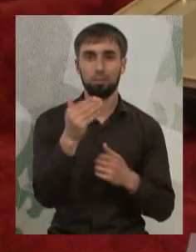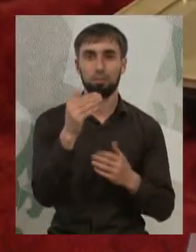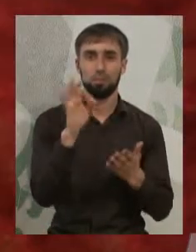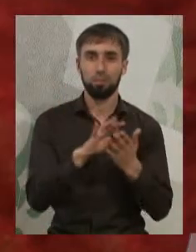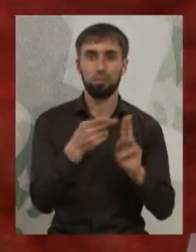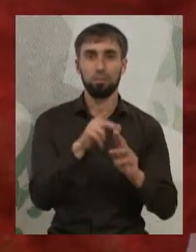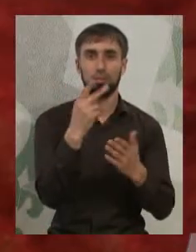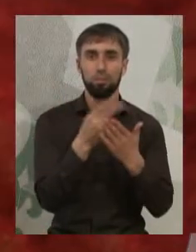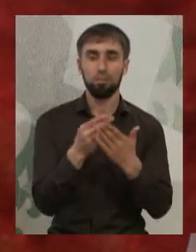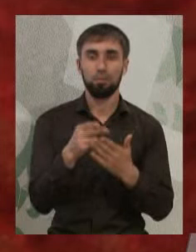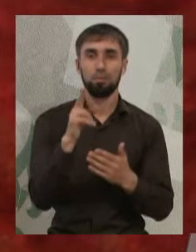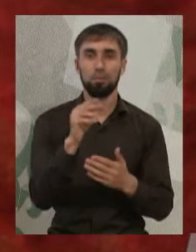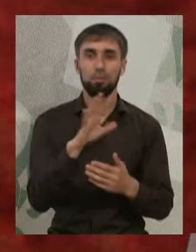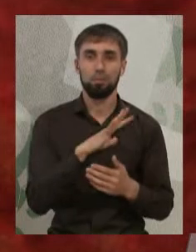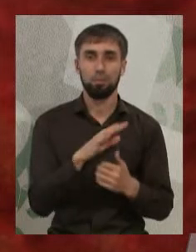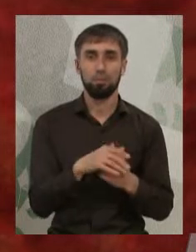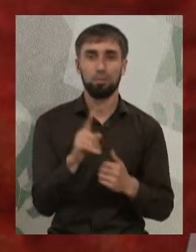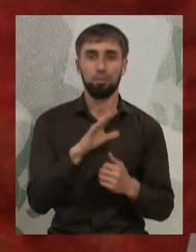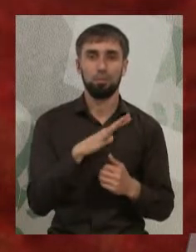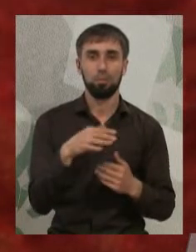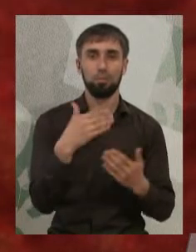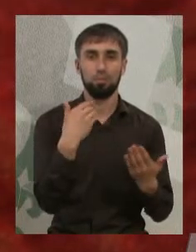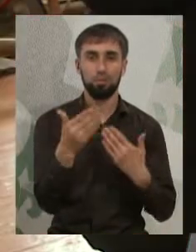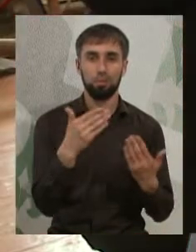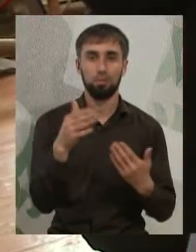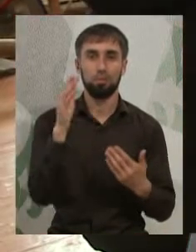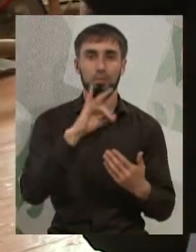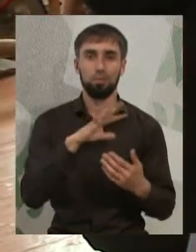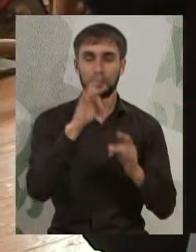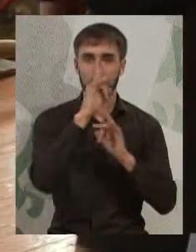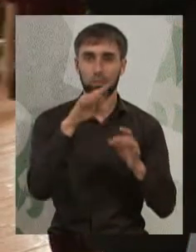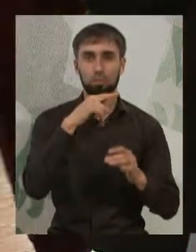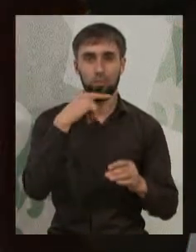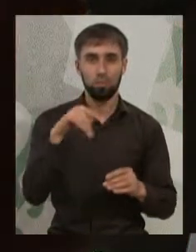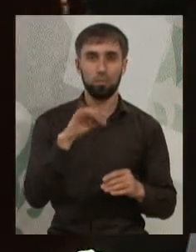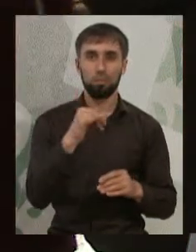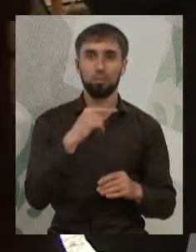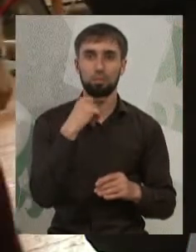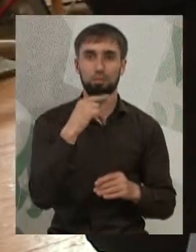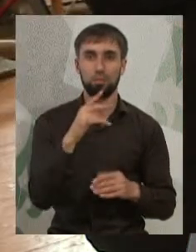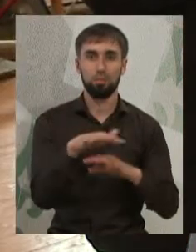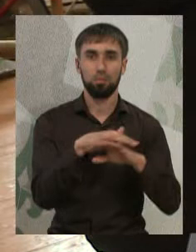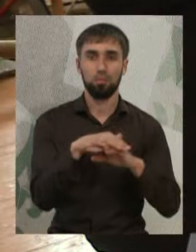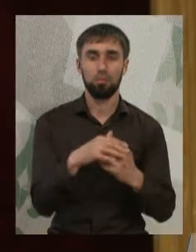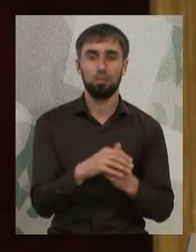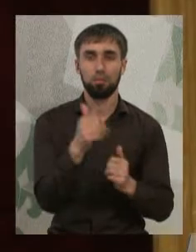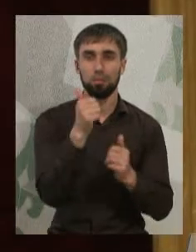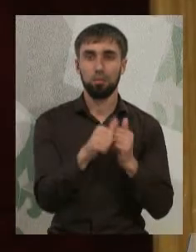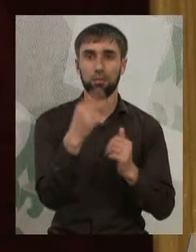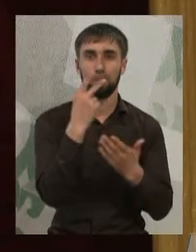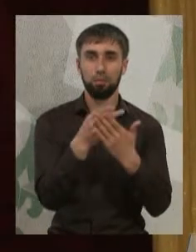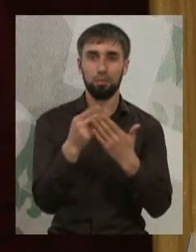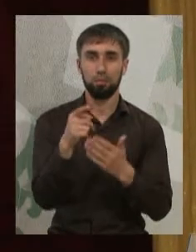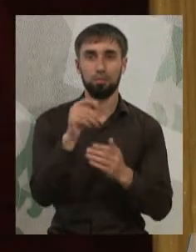как через предметы быта происходило взаимовлияние, взаимопроникновение культур русского и ингушского народов. Каждый экспонат – уникальная возможность